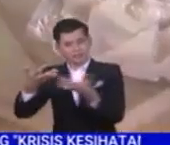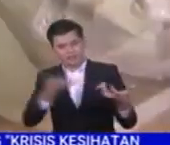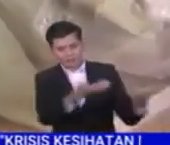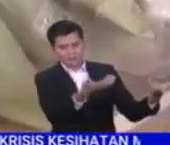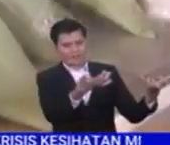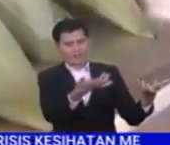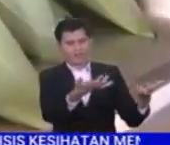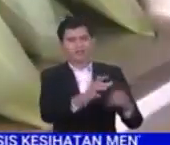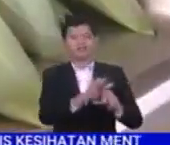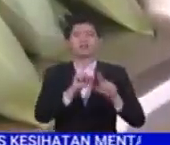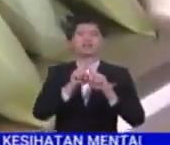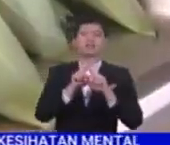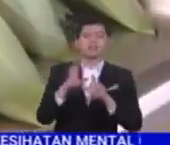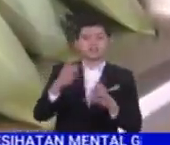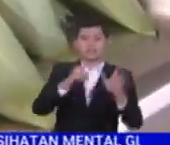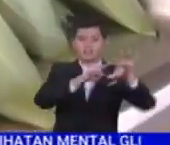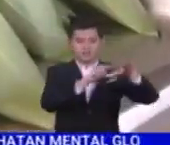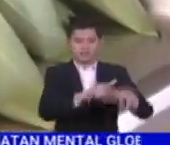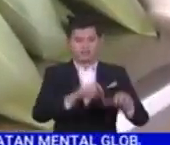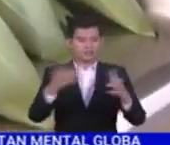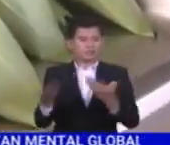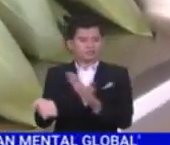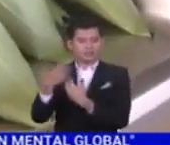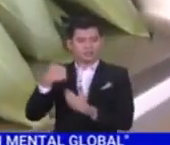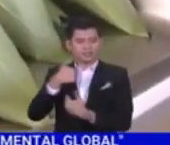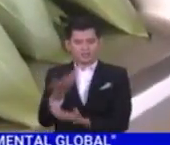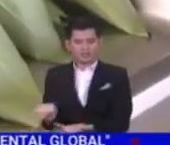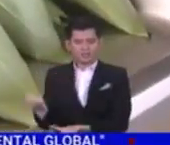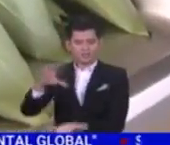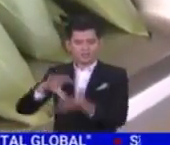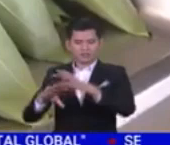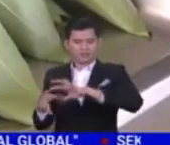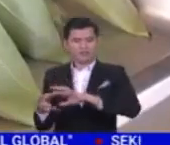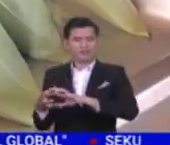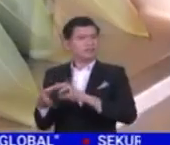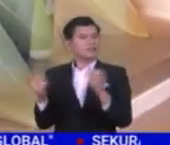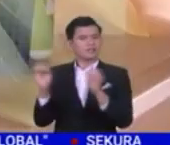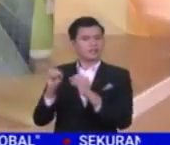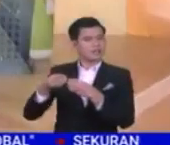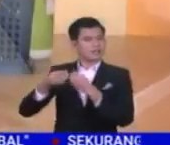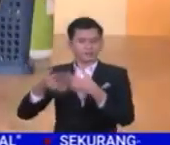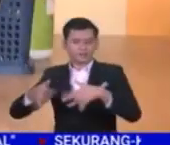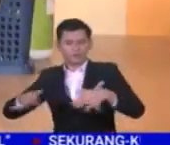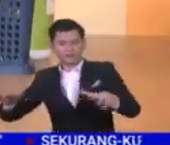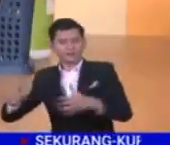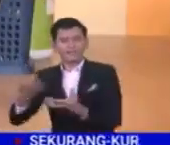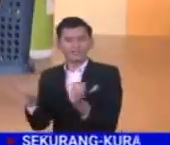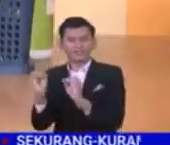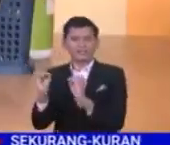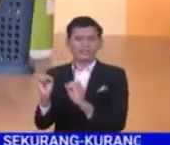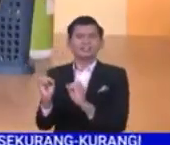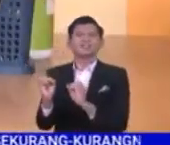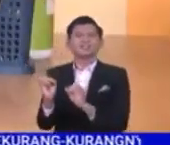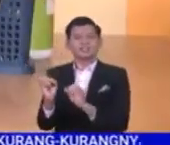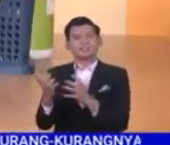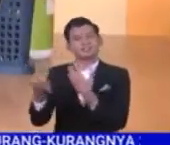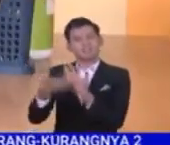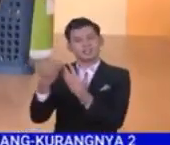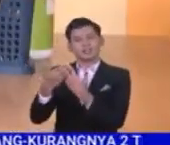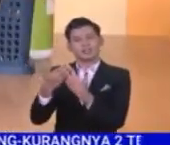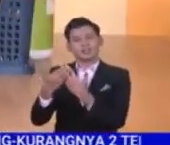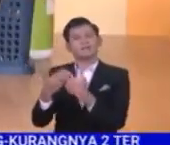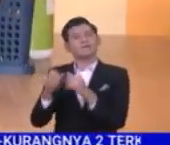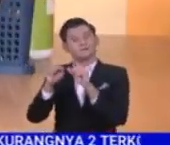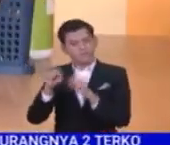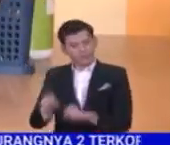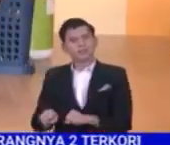tu daun ni senang kita bungkus. Kuah dia tak bercelocor kata-kata. Keluar. Lepas tu tak